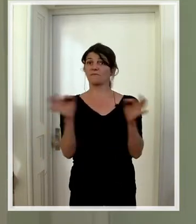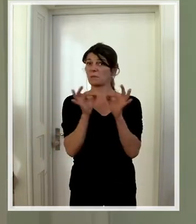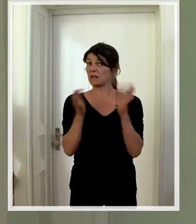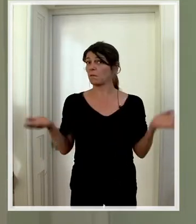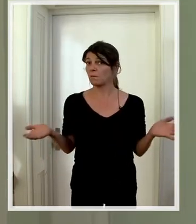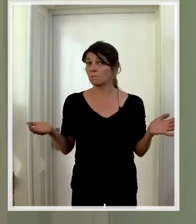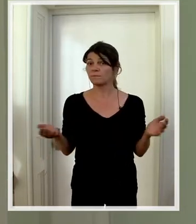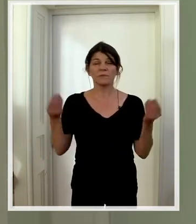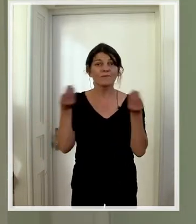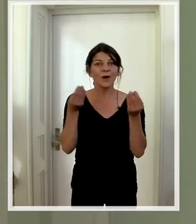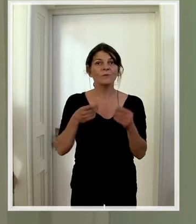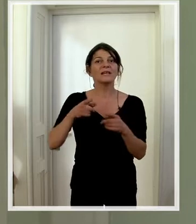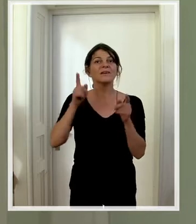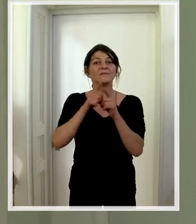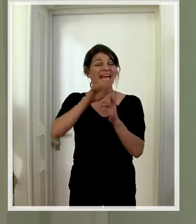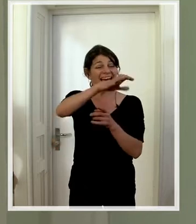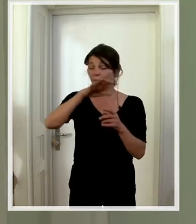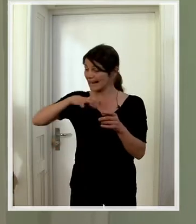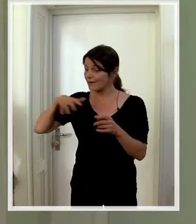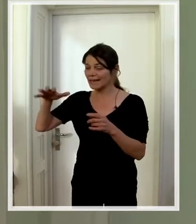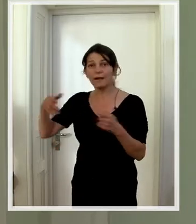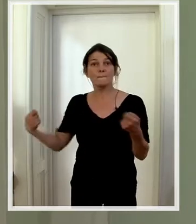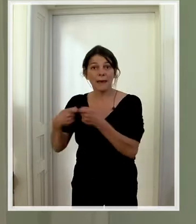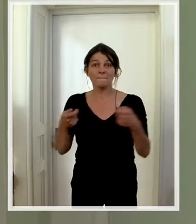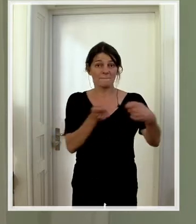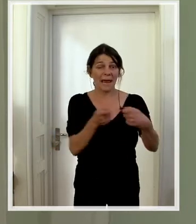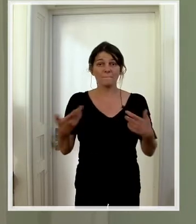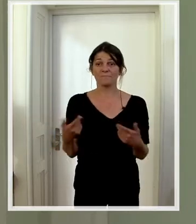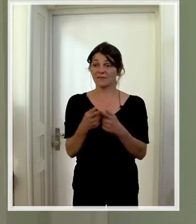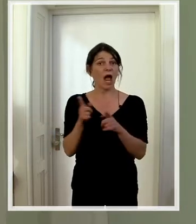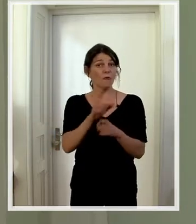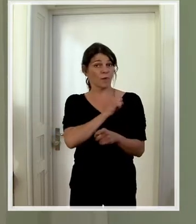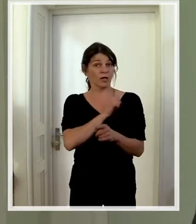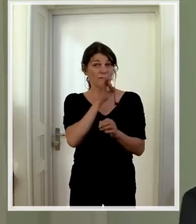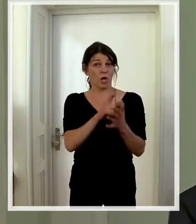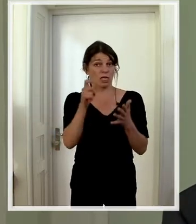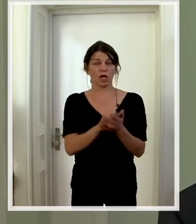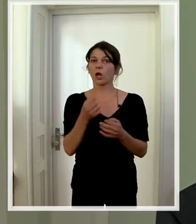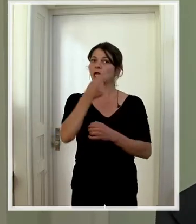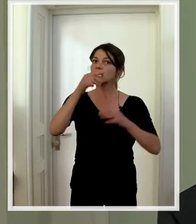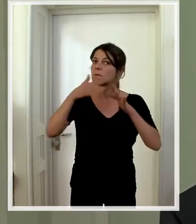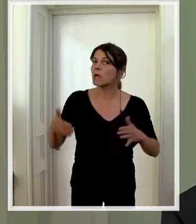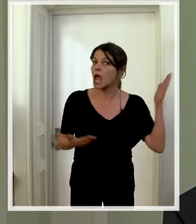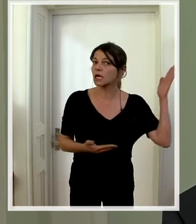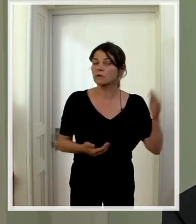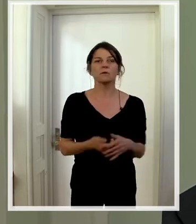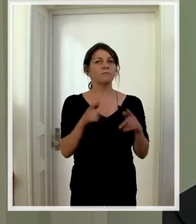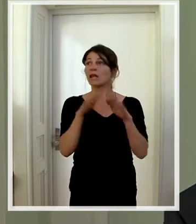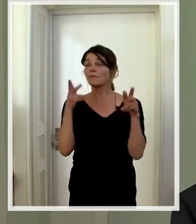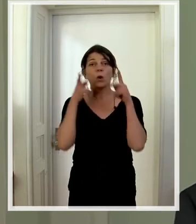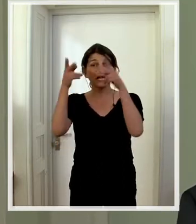weil sie interregional dort zusammengeschlossen ist. Darum hat sie auch Nutzen für einen Liechtensteiner. Oder Therese Berger kann, wenn er hier noch hin